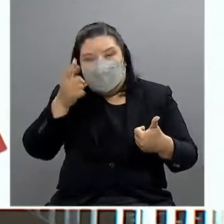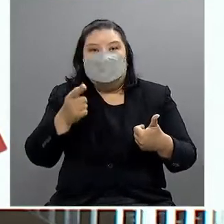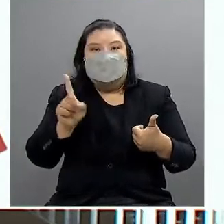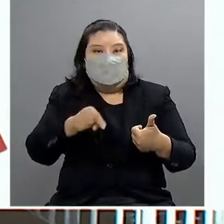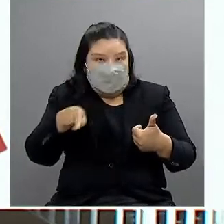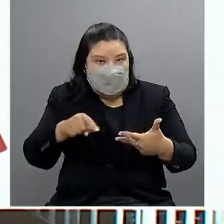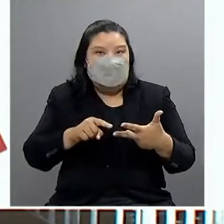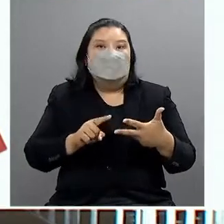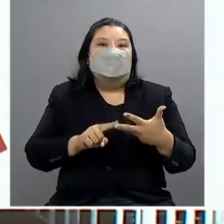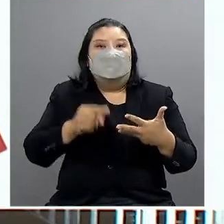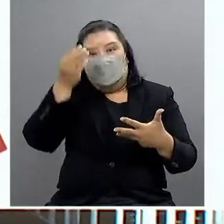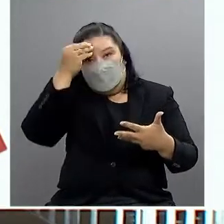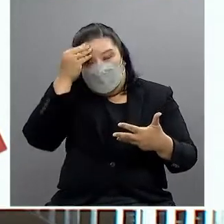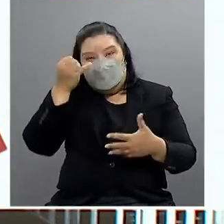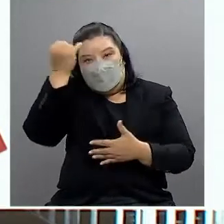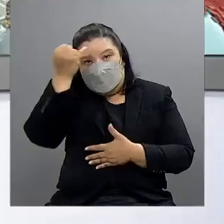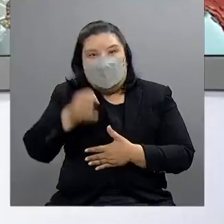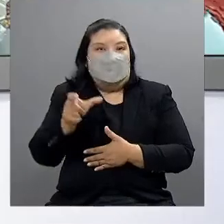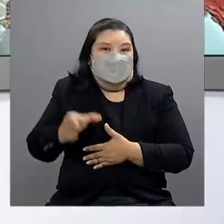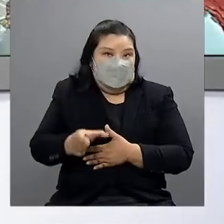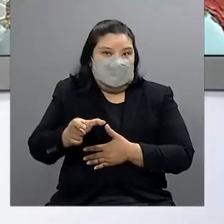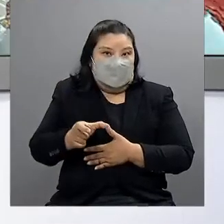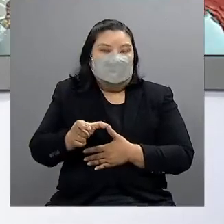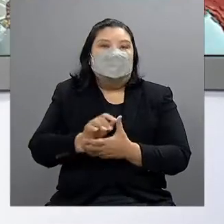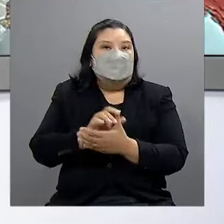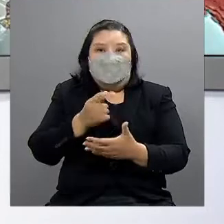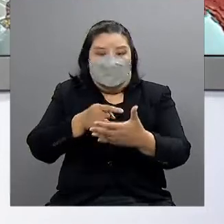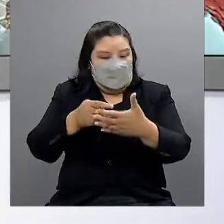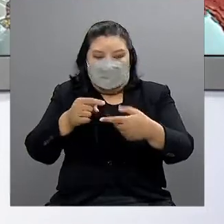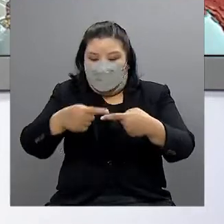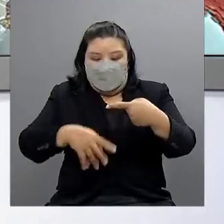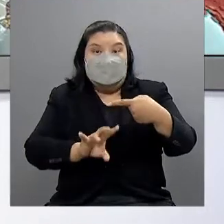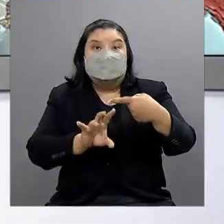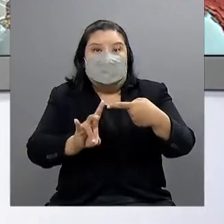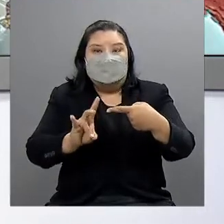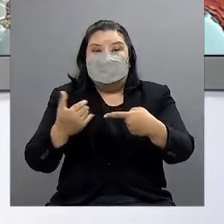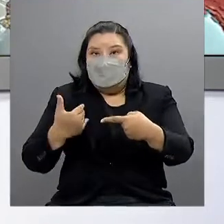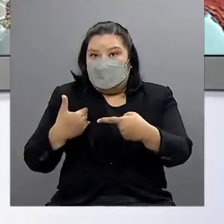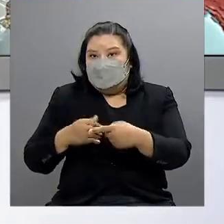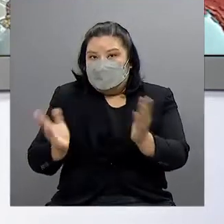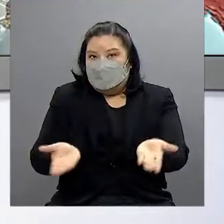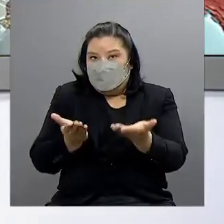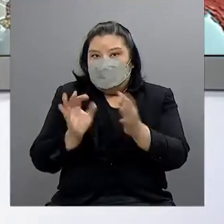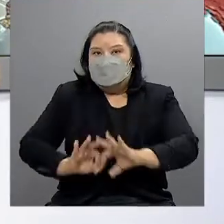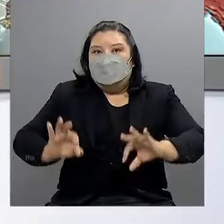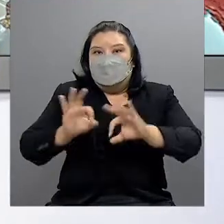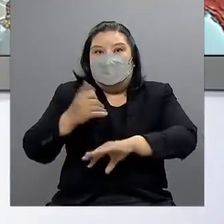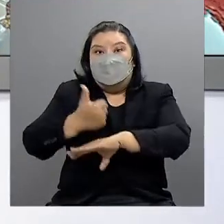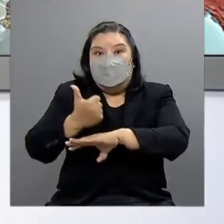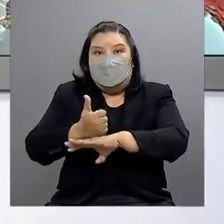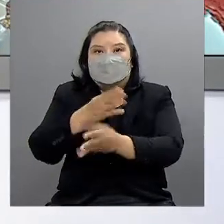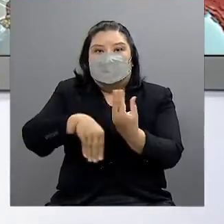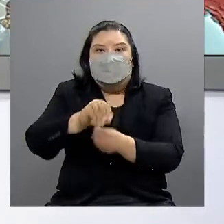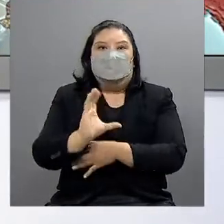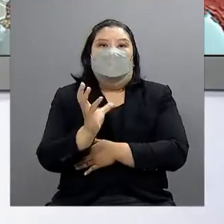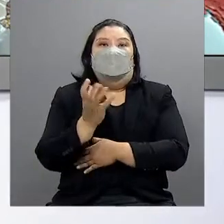ญี่ปุนิตาลี ฝรัเศษซึ่ถือว่าเป็กลมที่ทรงอิทธพลในแง่ของเศรษฐกเศษฐกนั้นมีสัดสวนสูงถึงร้อยละ 40 ข